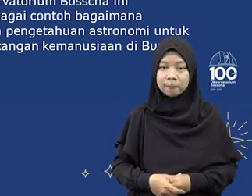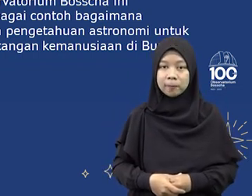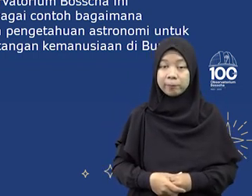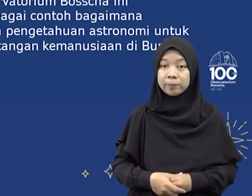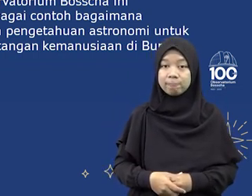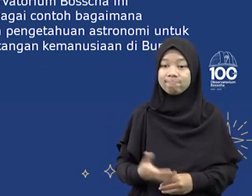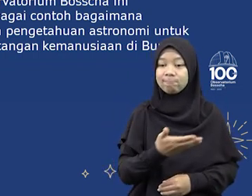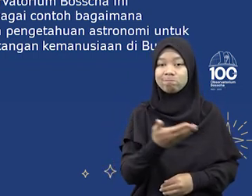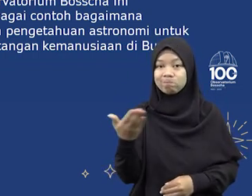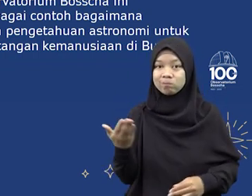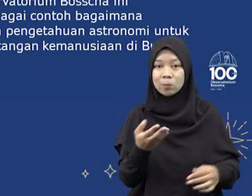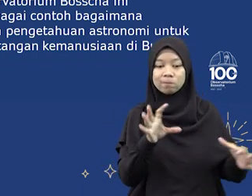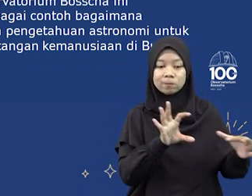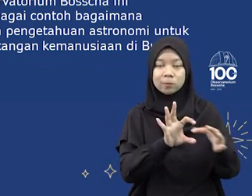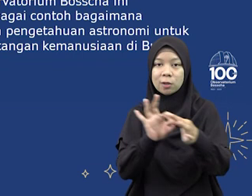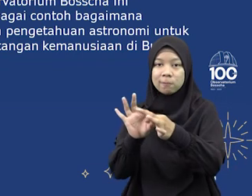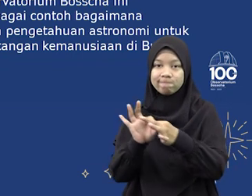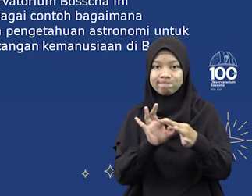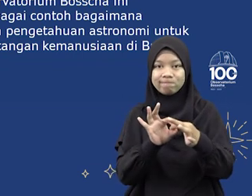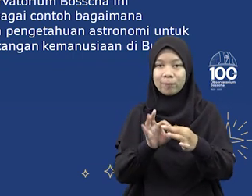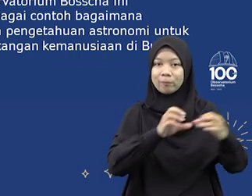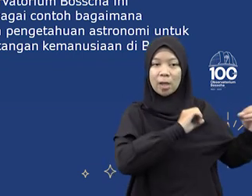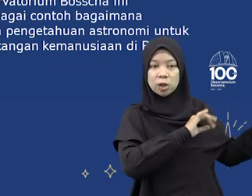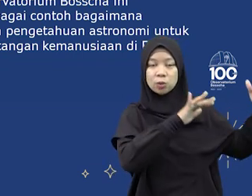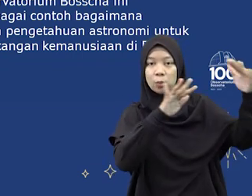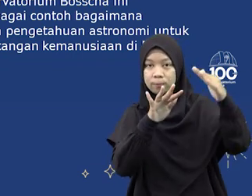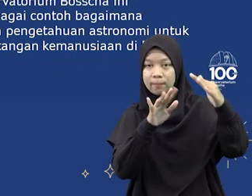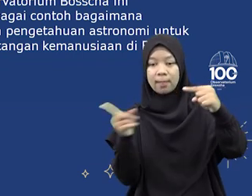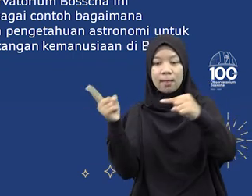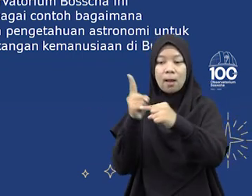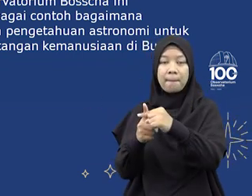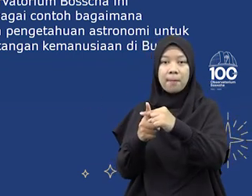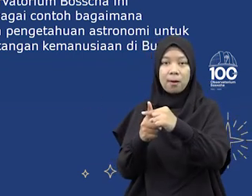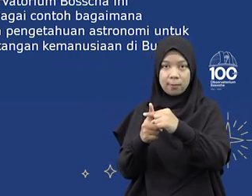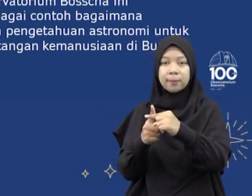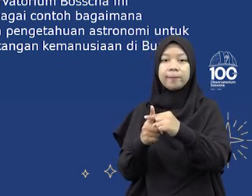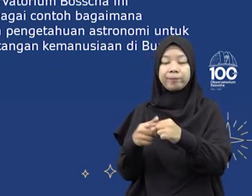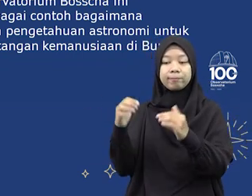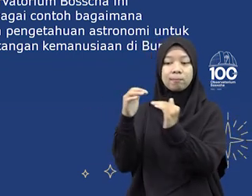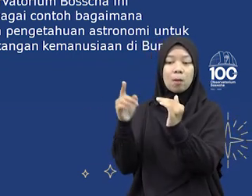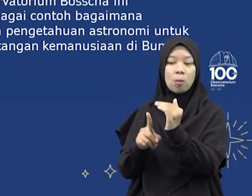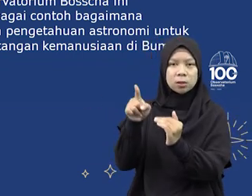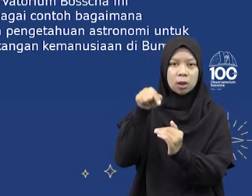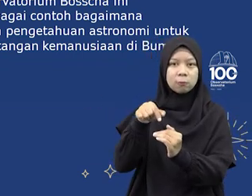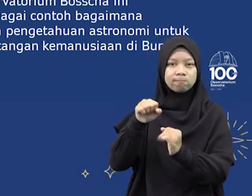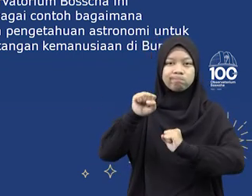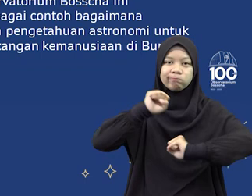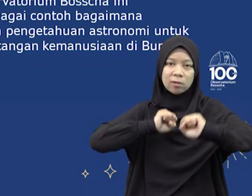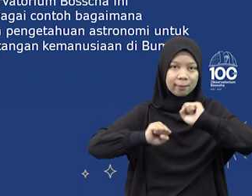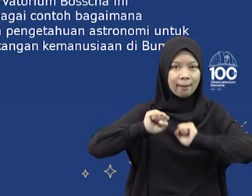kolegan astronom dan observatorium Bosa sangat aktif dalam menjalankan